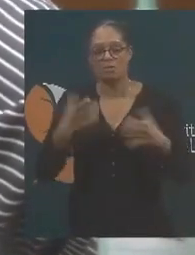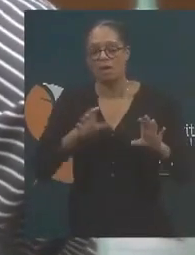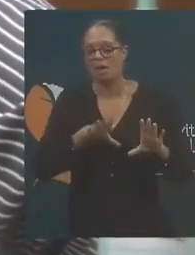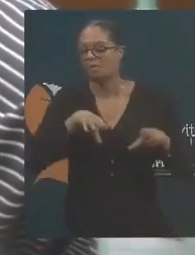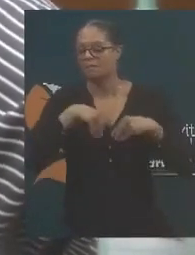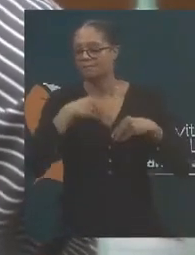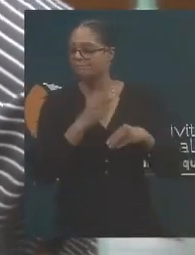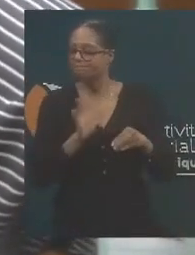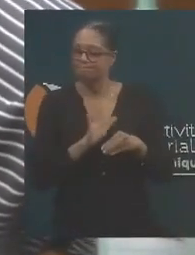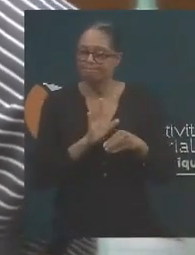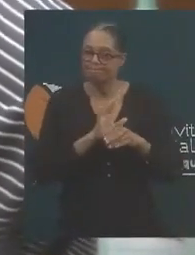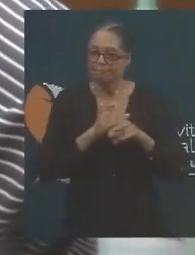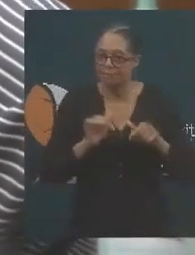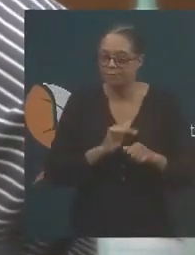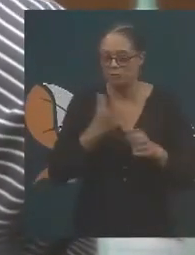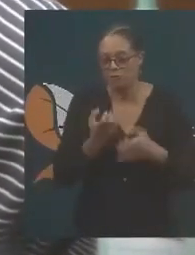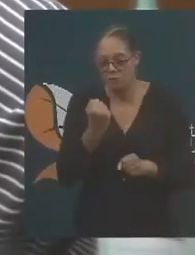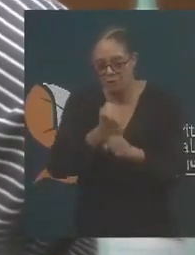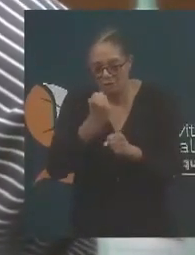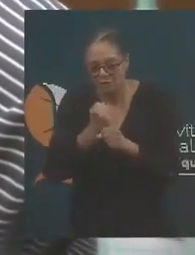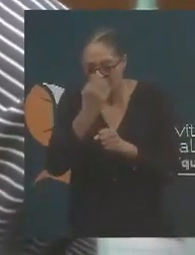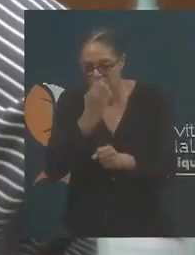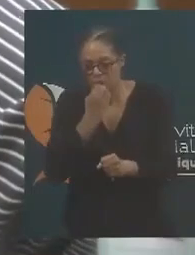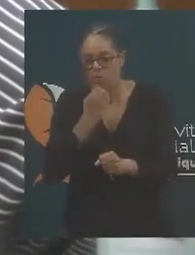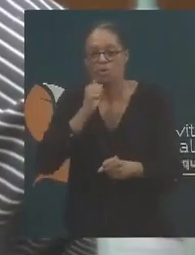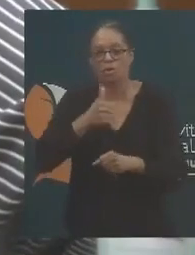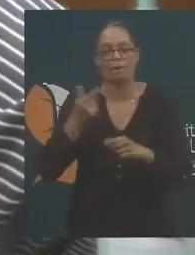jeu-là, nous voulons faire un travail sérieux, donc nous ne